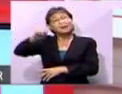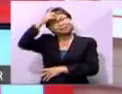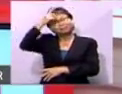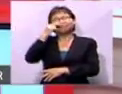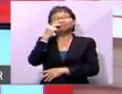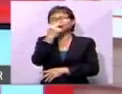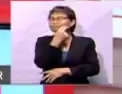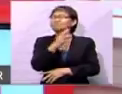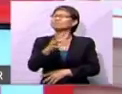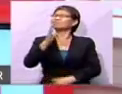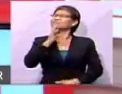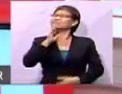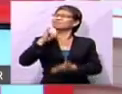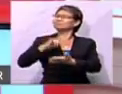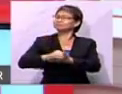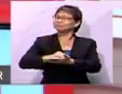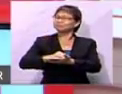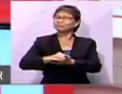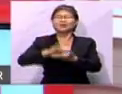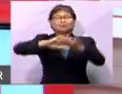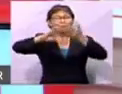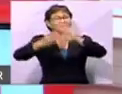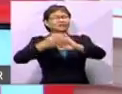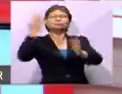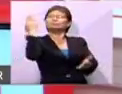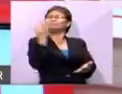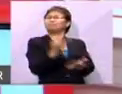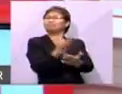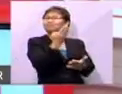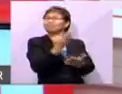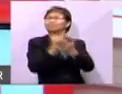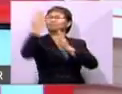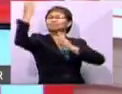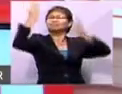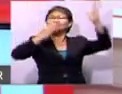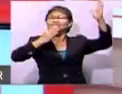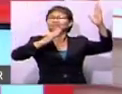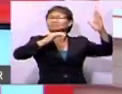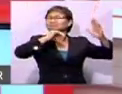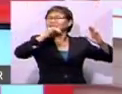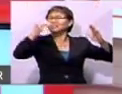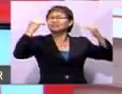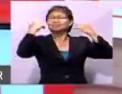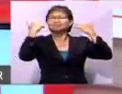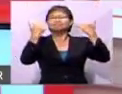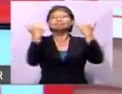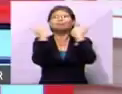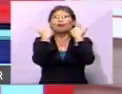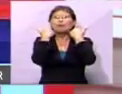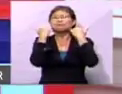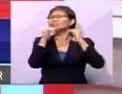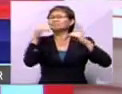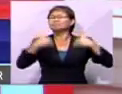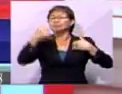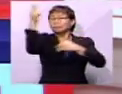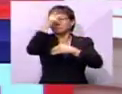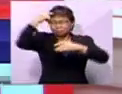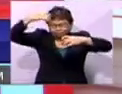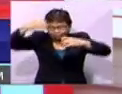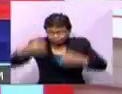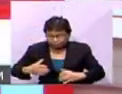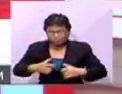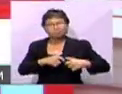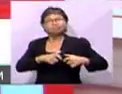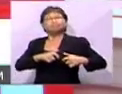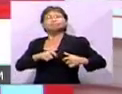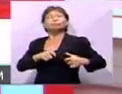Seri Muhammad Najib Tun Abdul Razak, ia menjadi bukti bahawa negara tidak bankrupt. Menurut beliau, kerajaan membuat keputusan